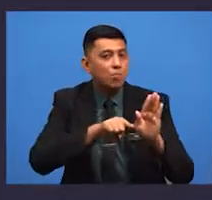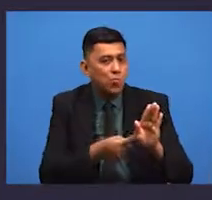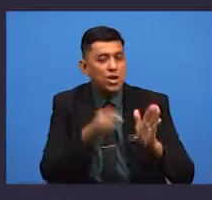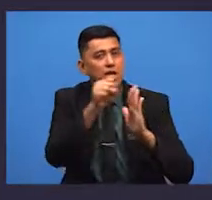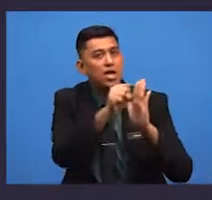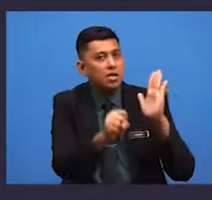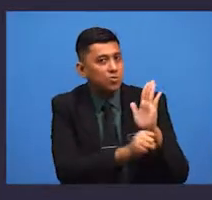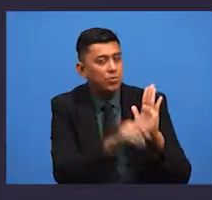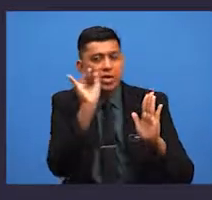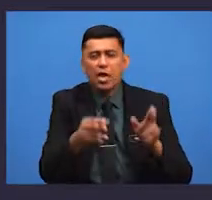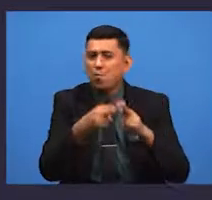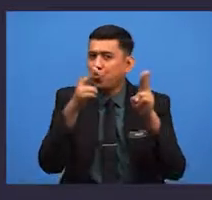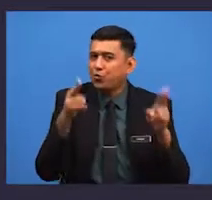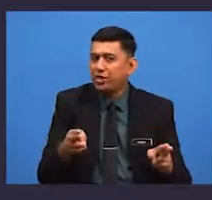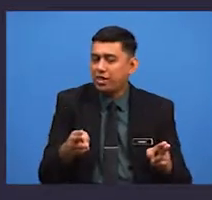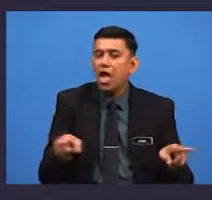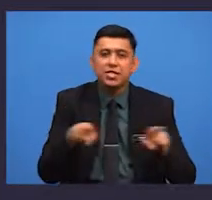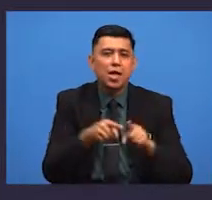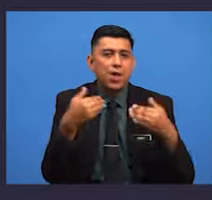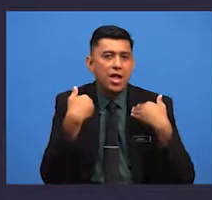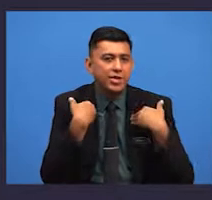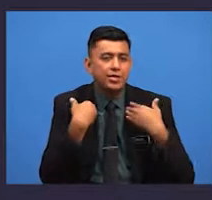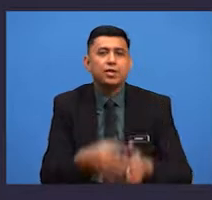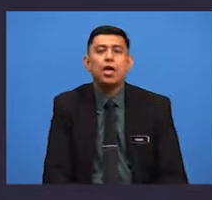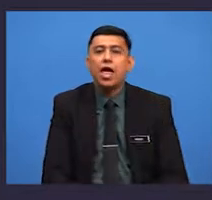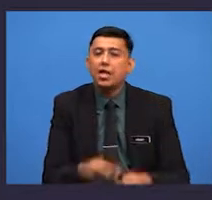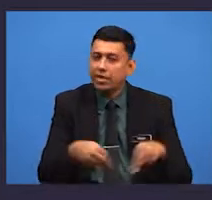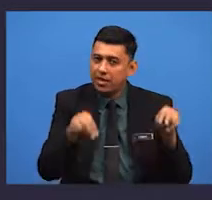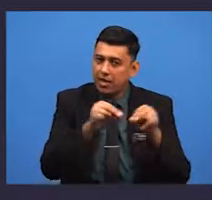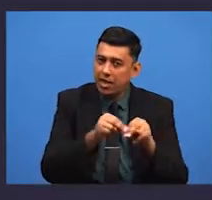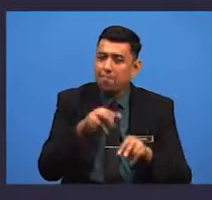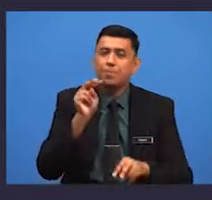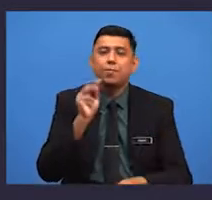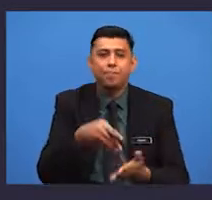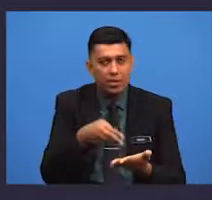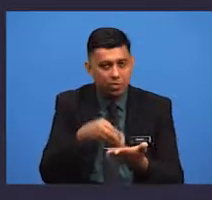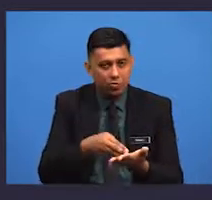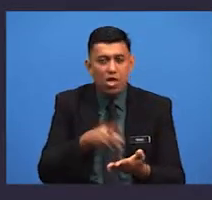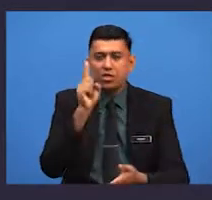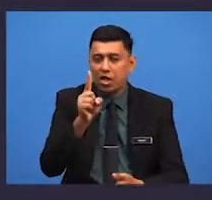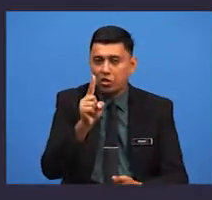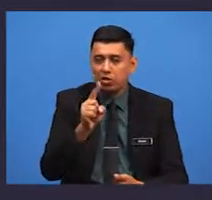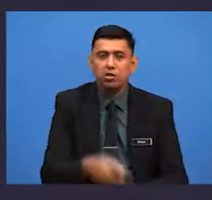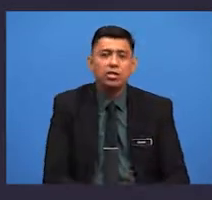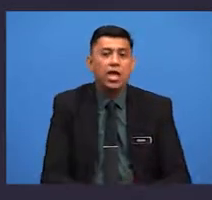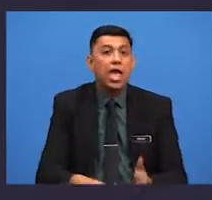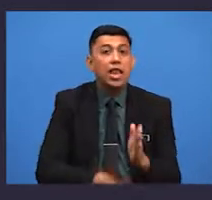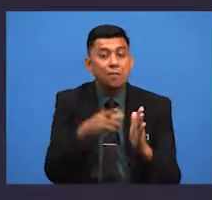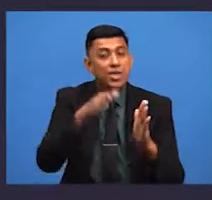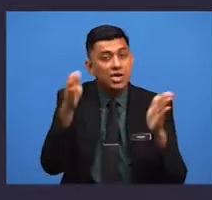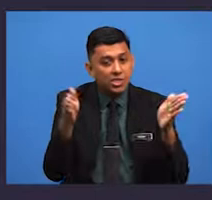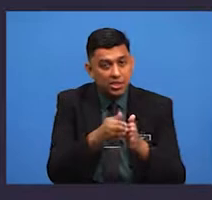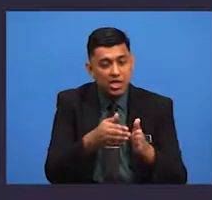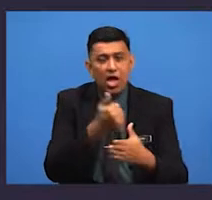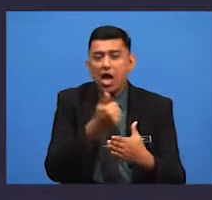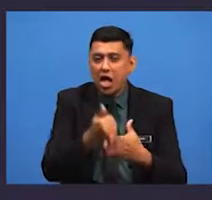syarat yang menguji sama ada nilai pembilang semasa iaitu 1 lebih kecil